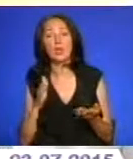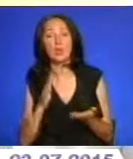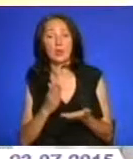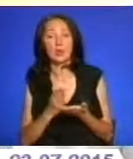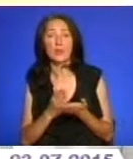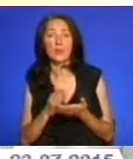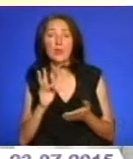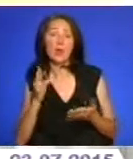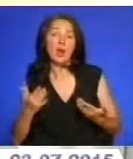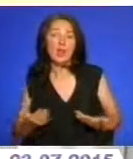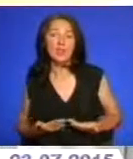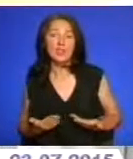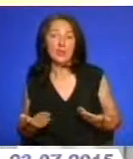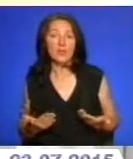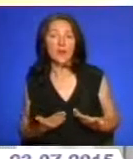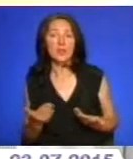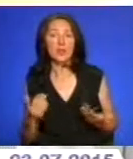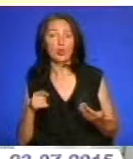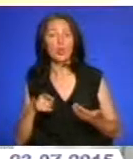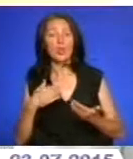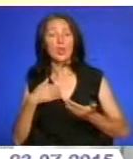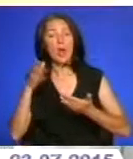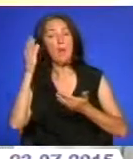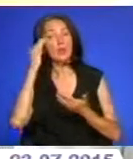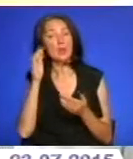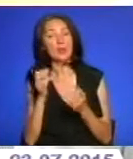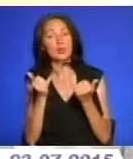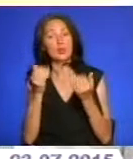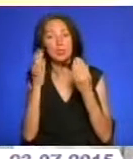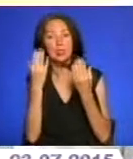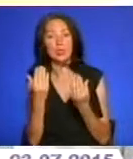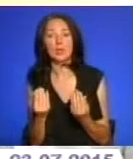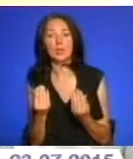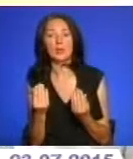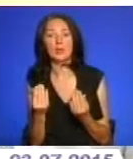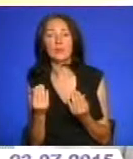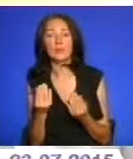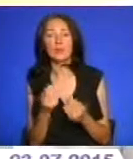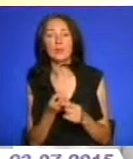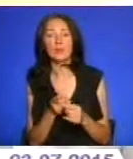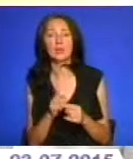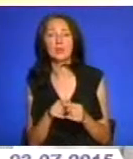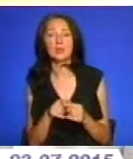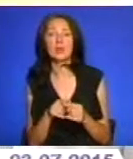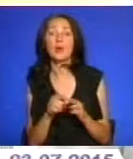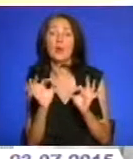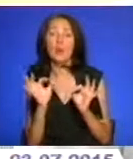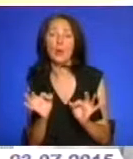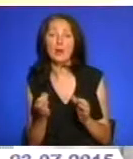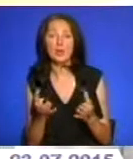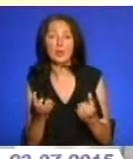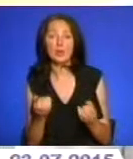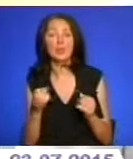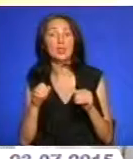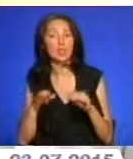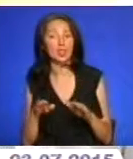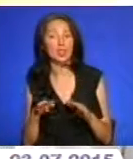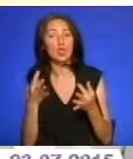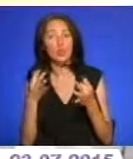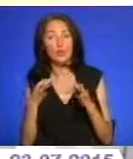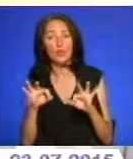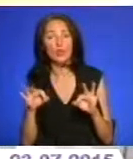перебувають на виживання. Тому я вважаю, що це на сьогоднішній день ніби стратегічно правильно прийнято рішення